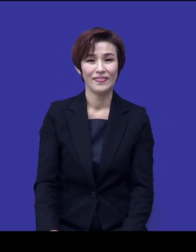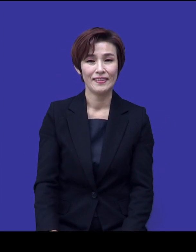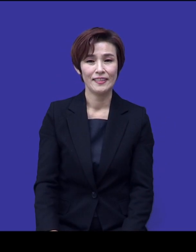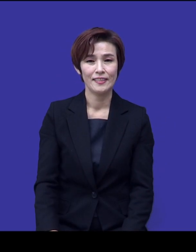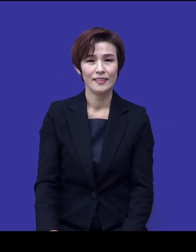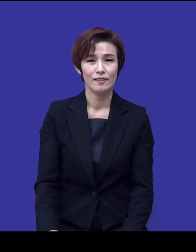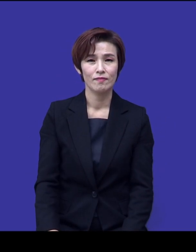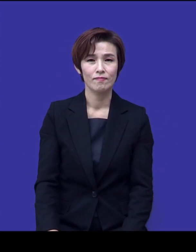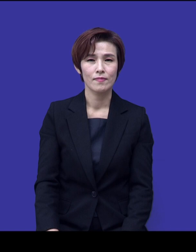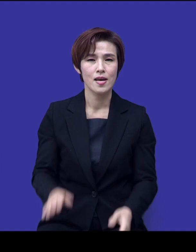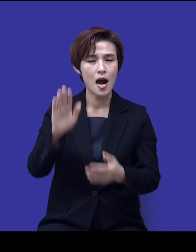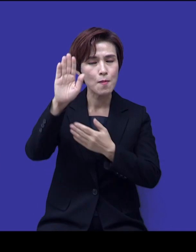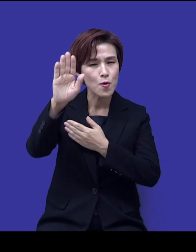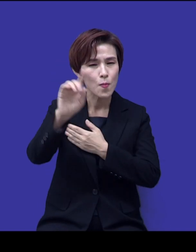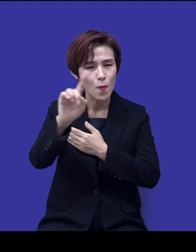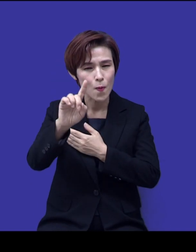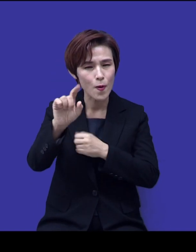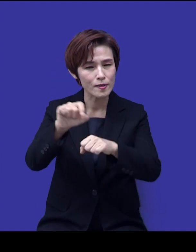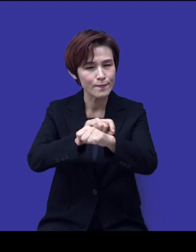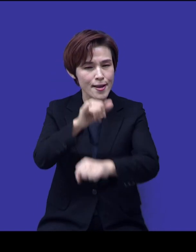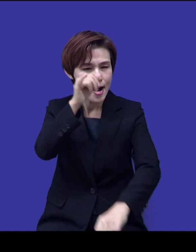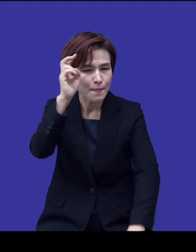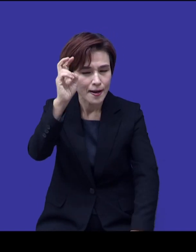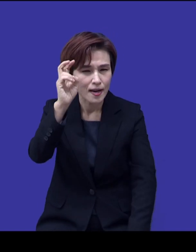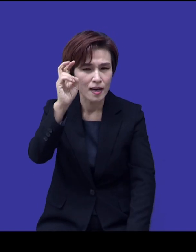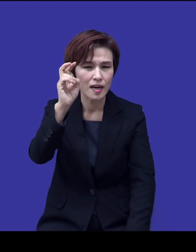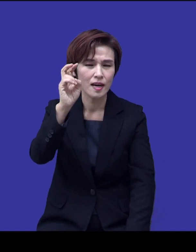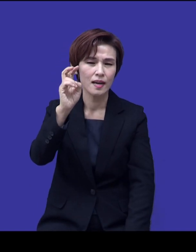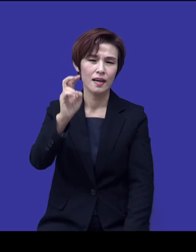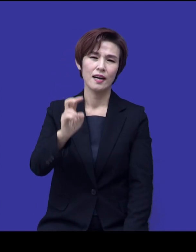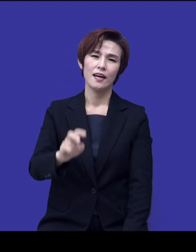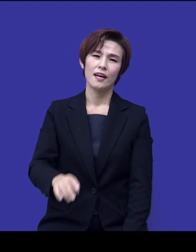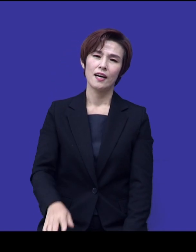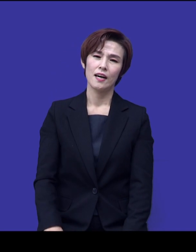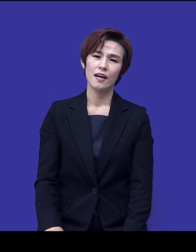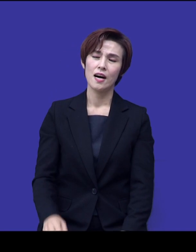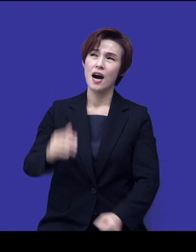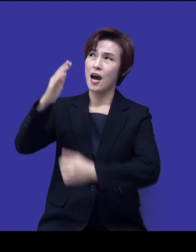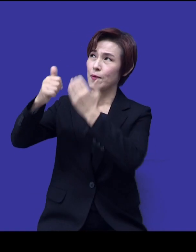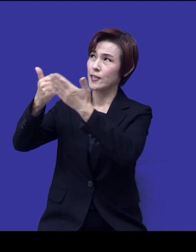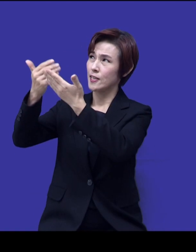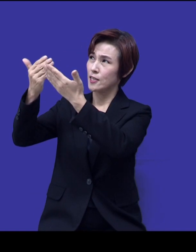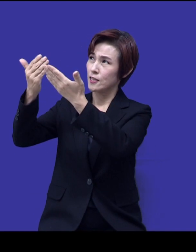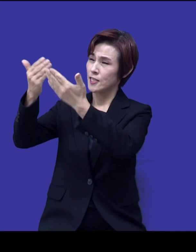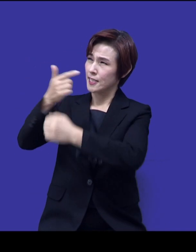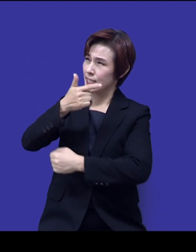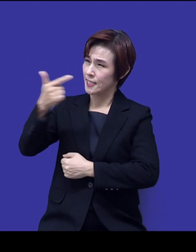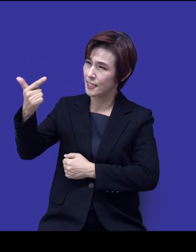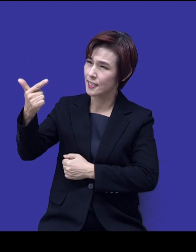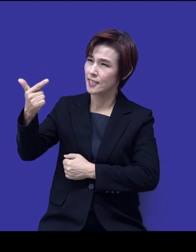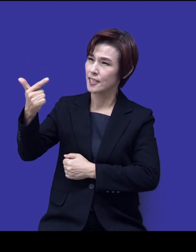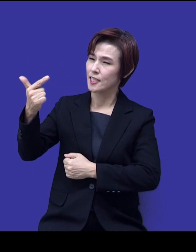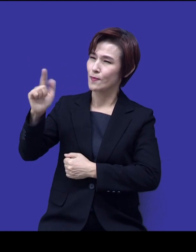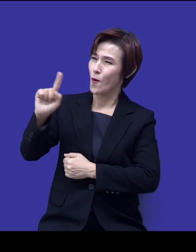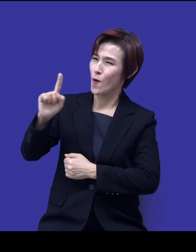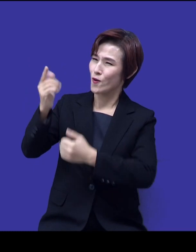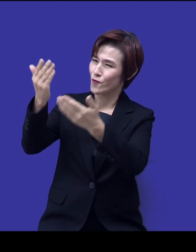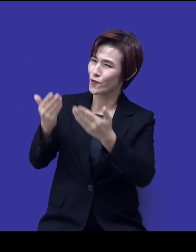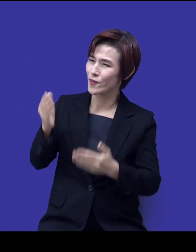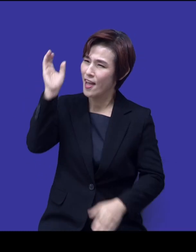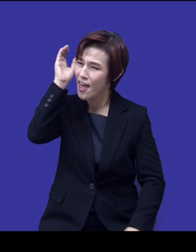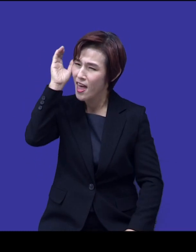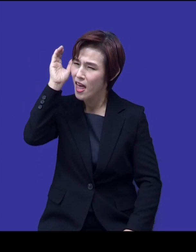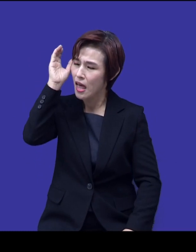뭔가 또 반전이 있겠지. 이 상태가 영원하진 않겠지. 뭔가 하나님께서 큰 반전을 주시겠지라고 기대했지만 그